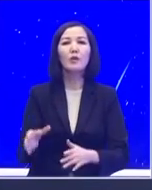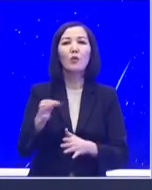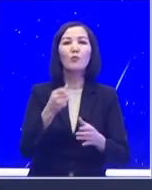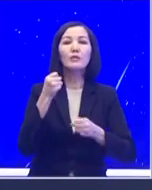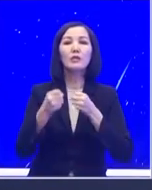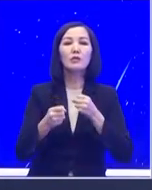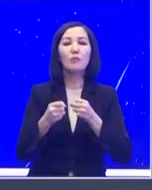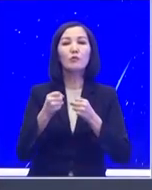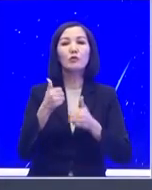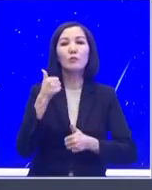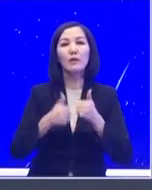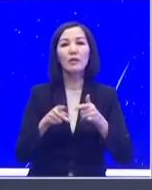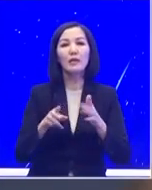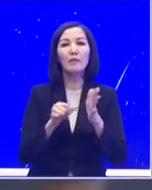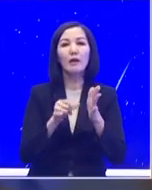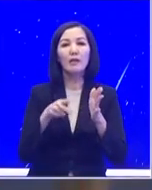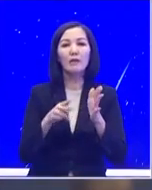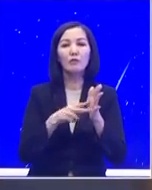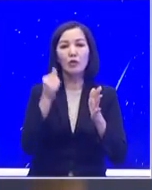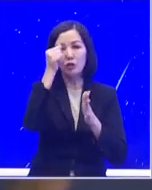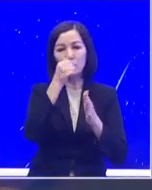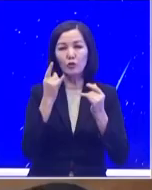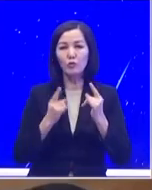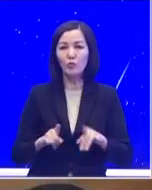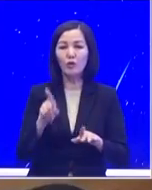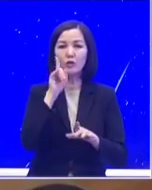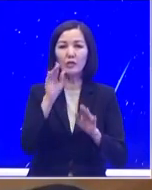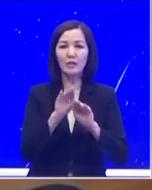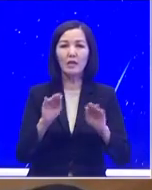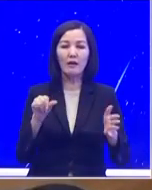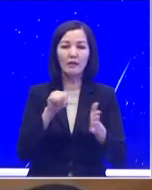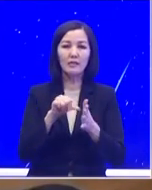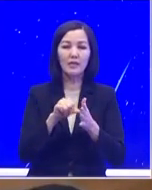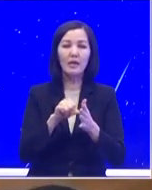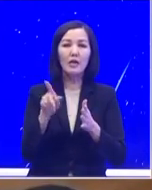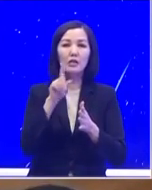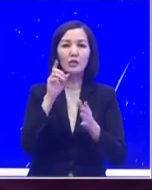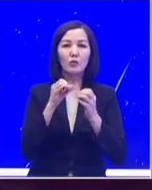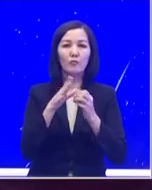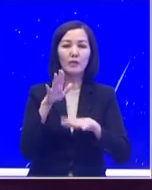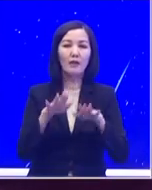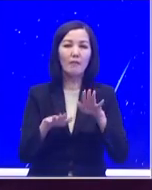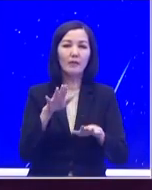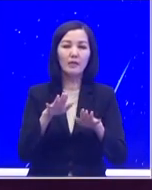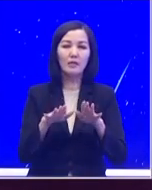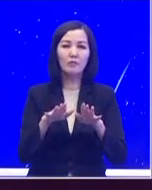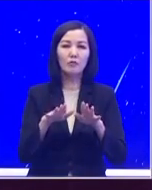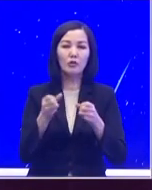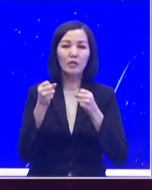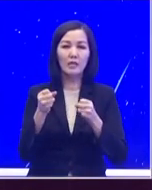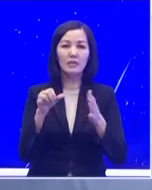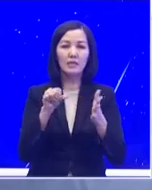чемпионаты 2006-2007 жылы туған жасөспірім арасында ұйымдастырылды. Онда жеткіншектер 15 салмақ дәрежесі бойынша